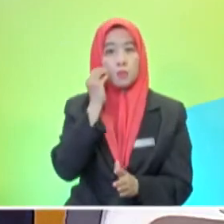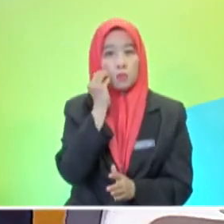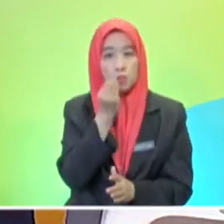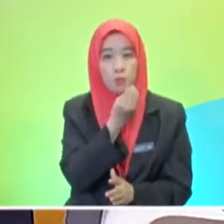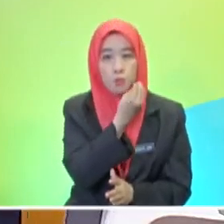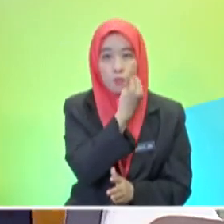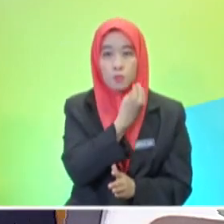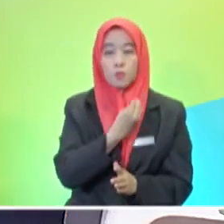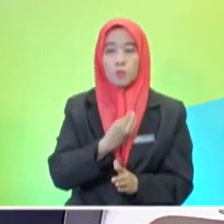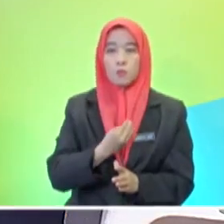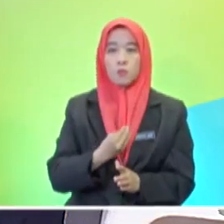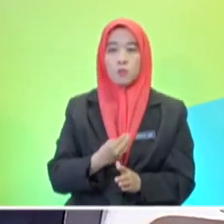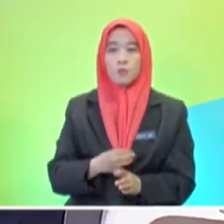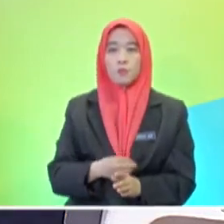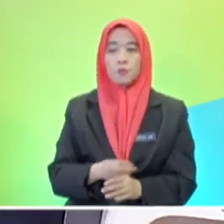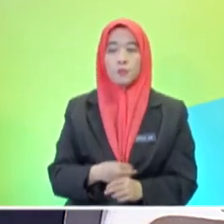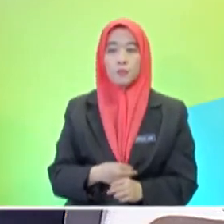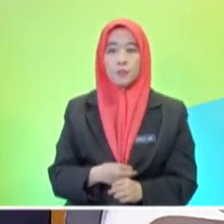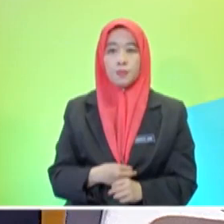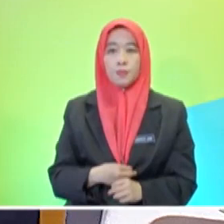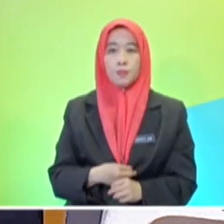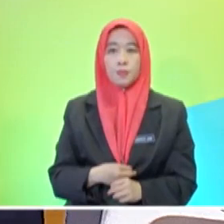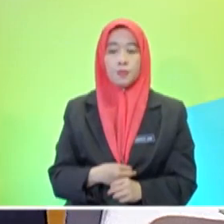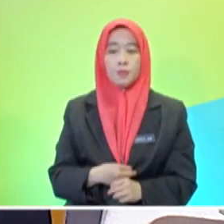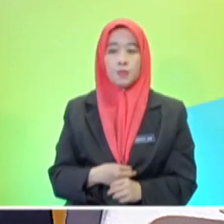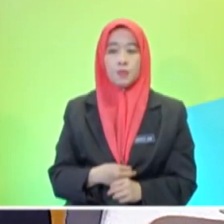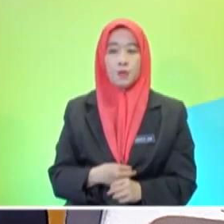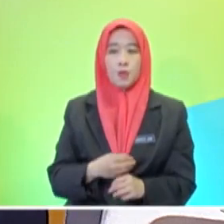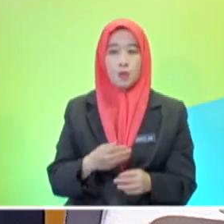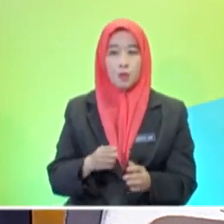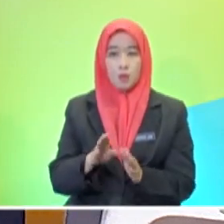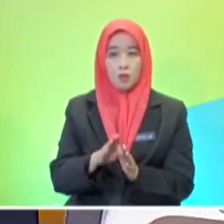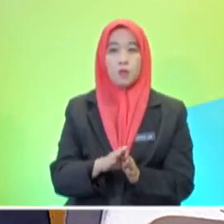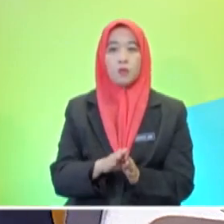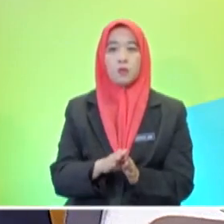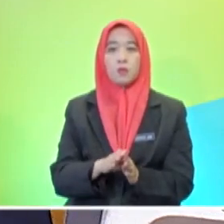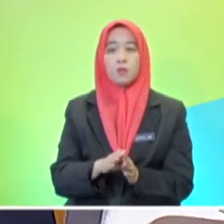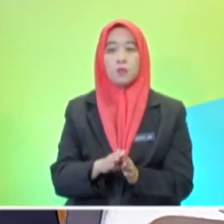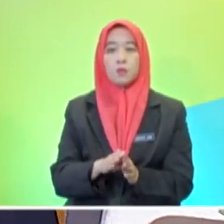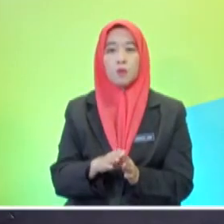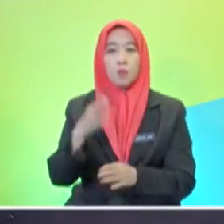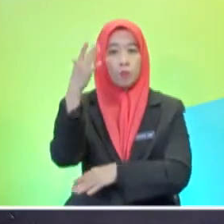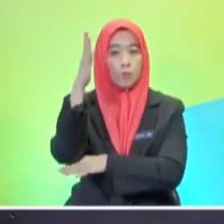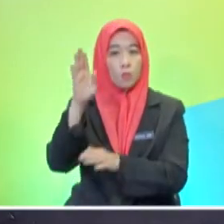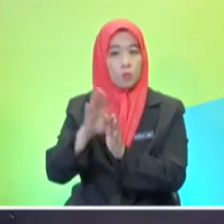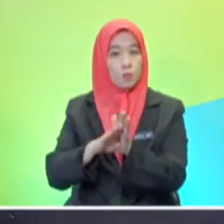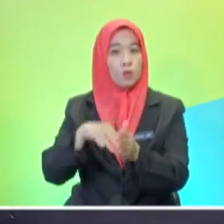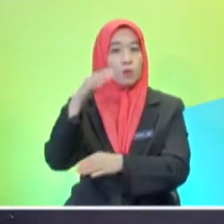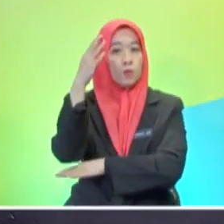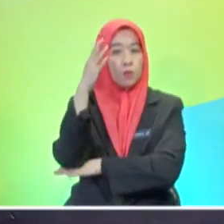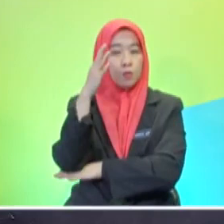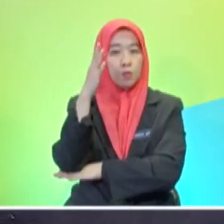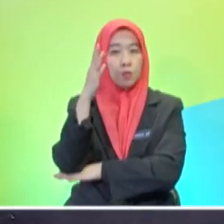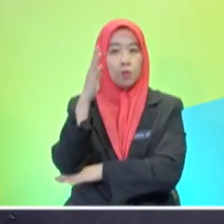Okey. Berbunga. Okey, pokok berbunga. Okey, kalau cikgu tengok ada biji bening, biji